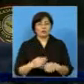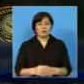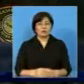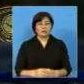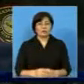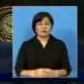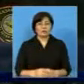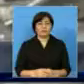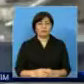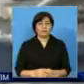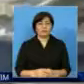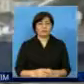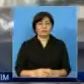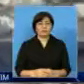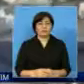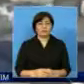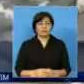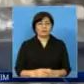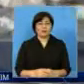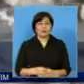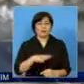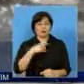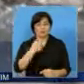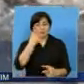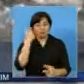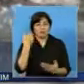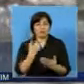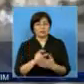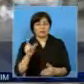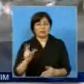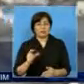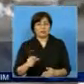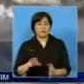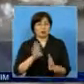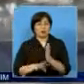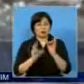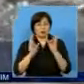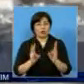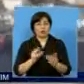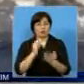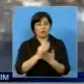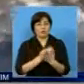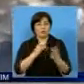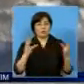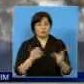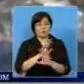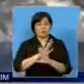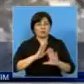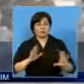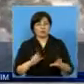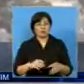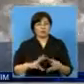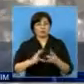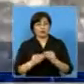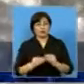алып отыр. Мың мәрте айтылып ескертілсе де, тұрғындар қарапайым өрт қауіпсіздігі ережелерін сақтамайды. Соңы орны толмас